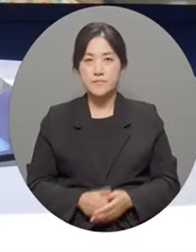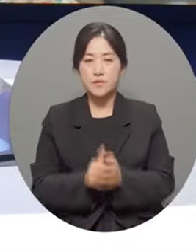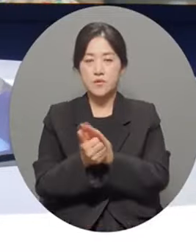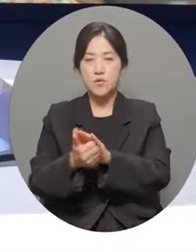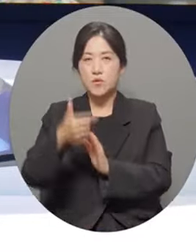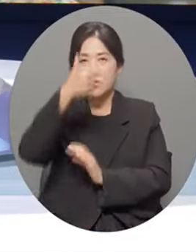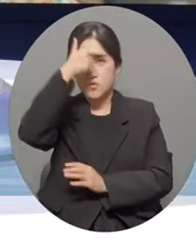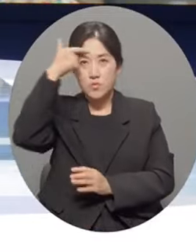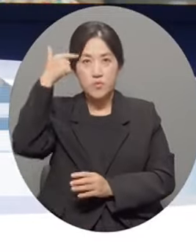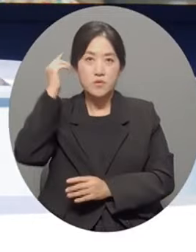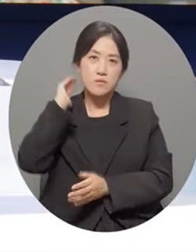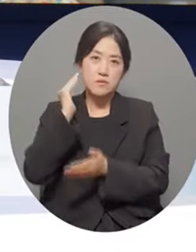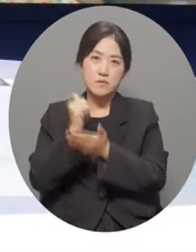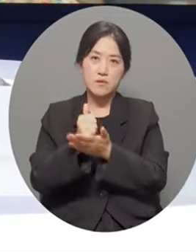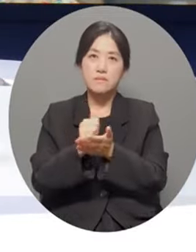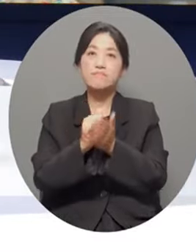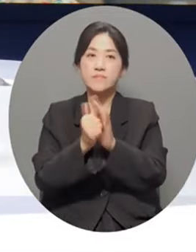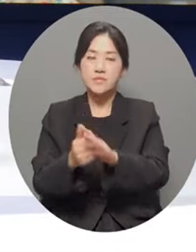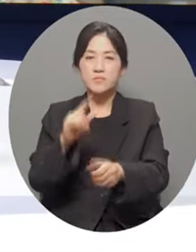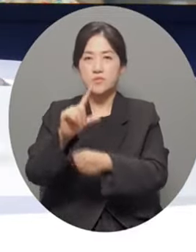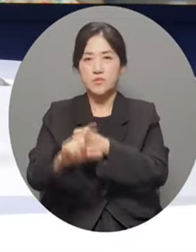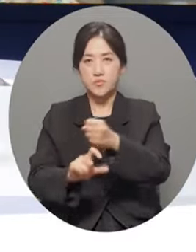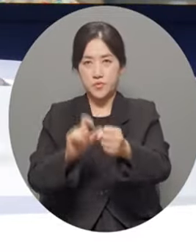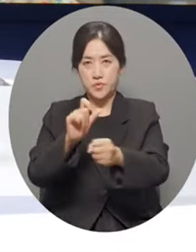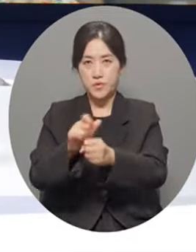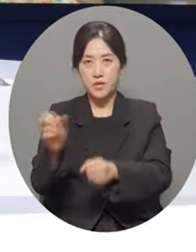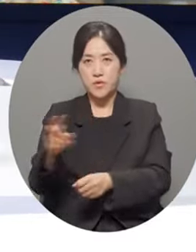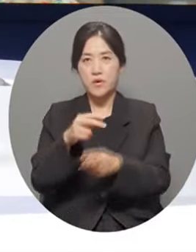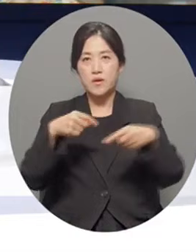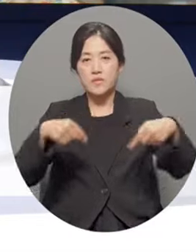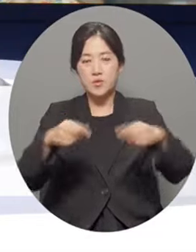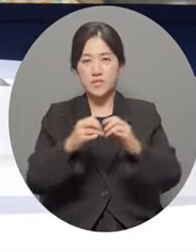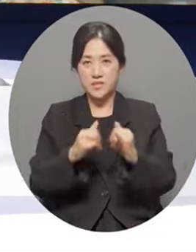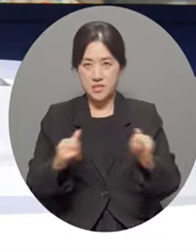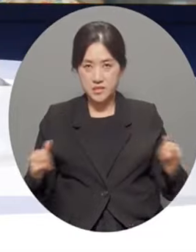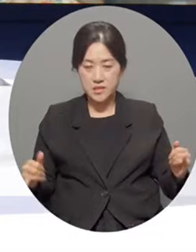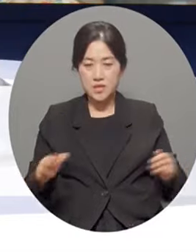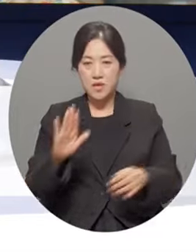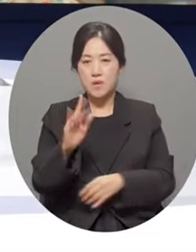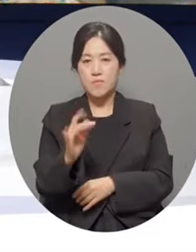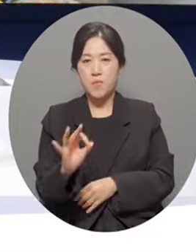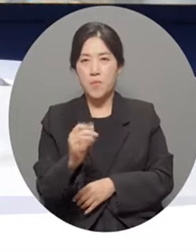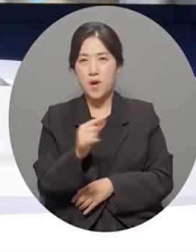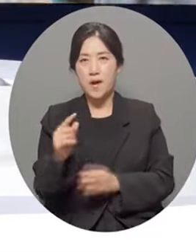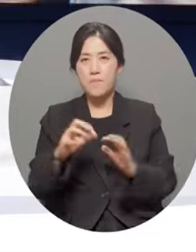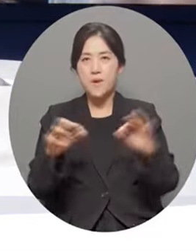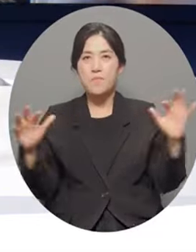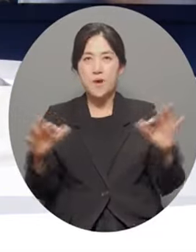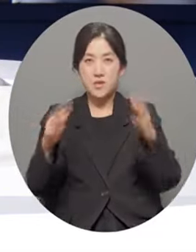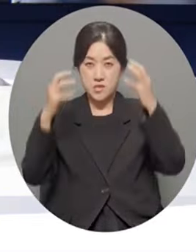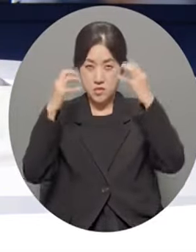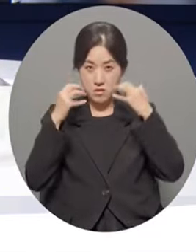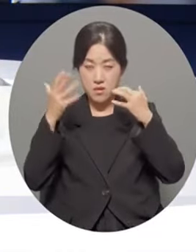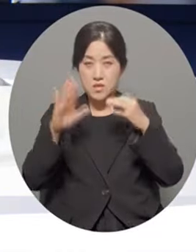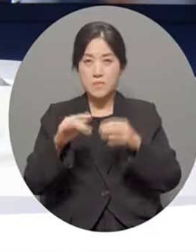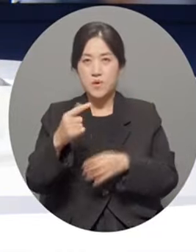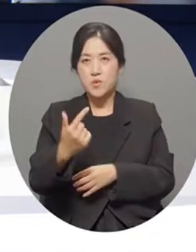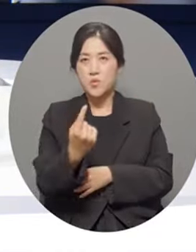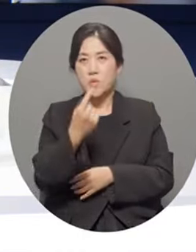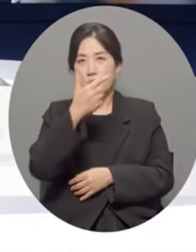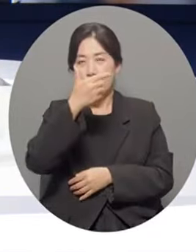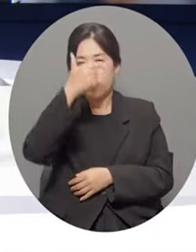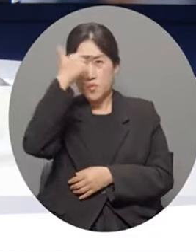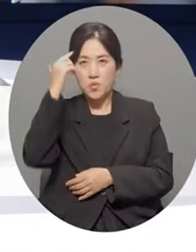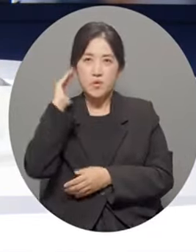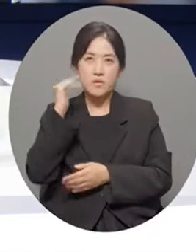고 노무현 전 대통령 서거 15주기를 맞아 여야 정치인들이 봉하마을에 모였습니다. 더운 날씨에도 노 전 대통령을